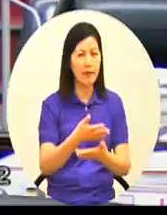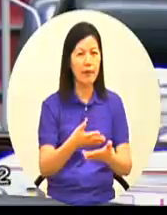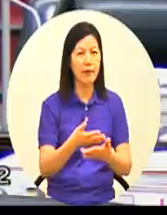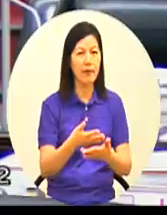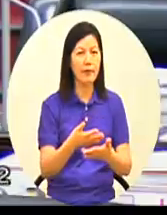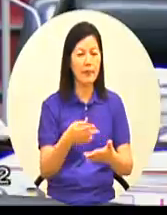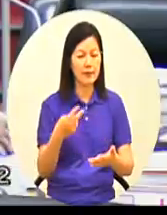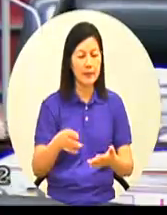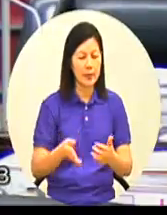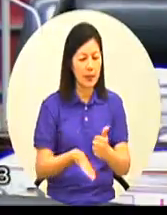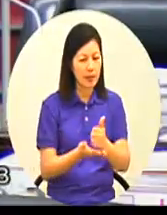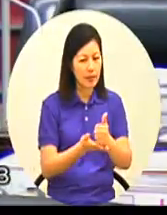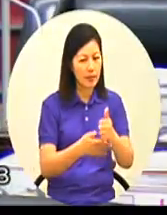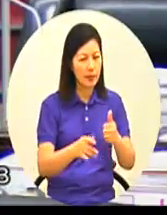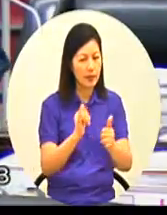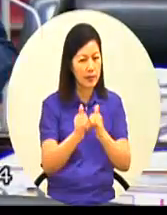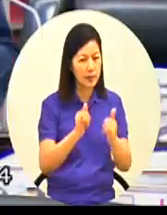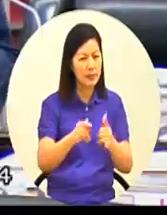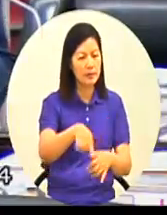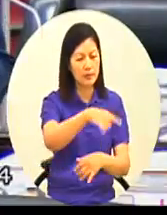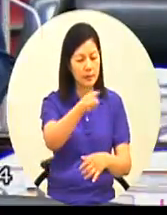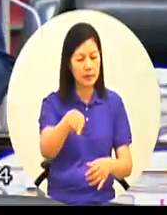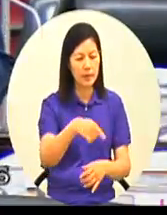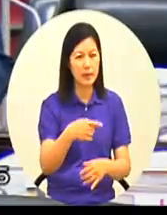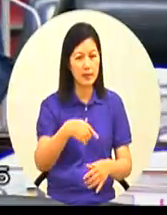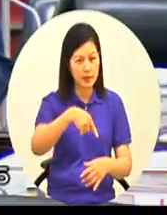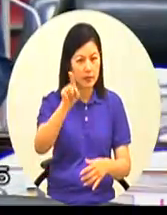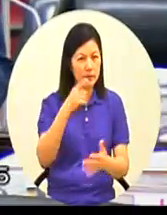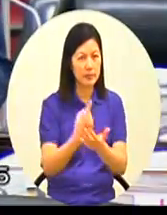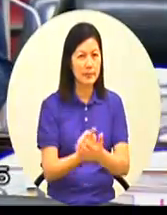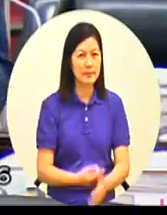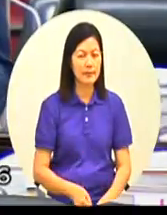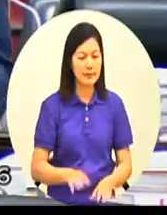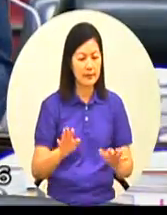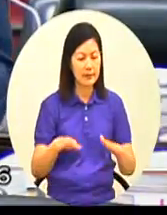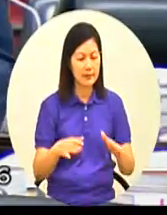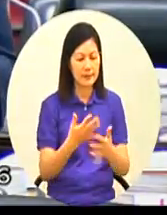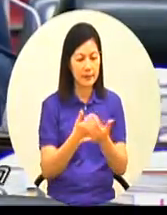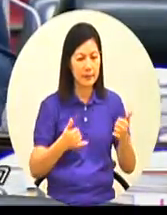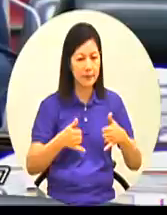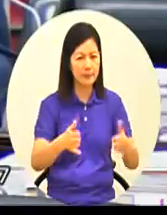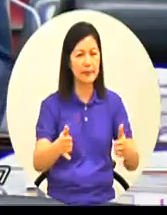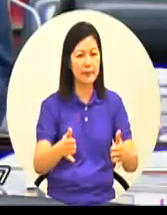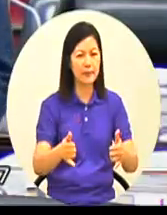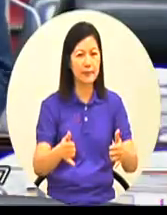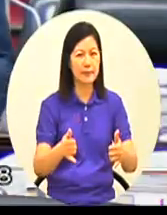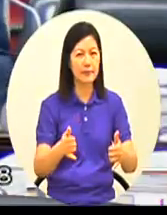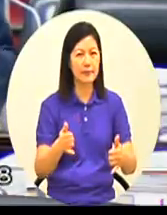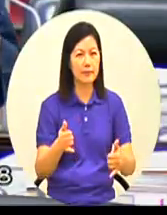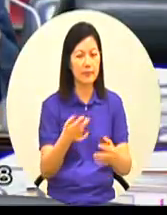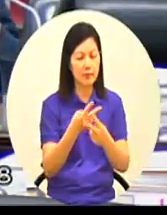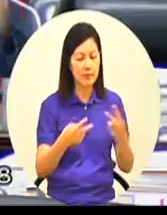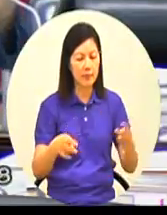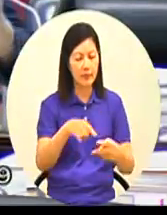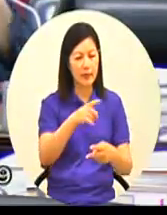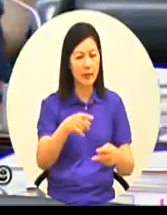鼓励民间去。那再来，我们也运用现在目前的这些网络科技去突破城市外交的一个。